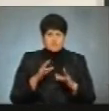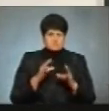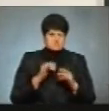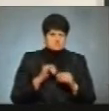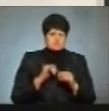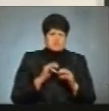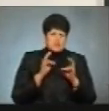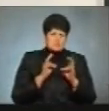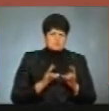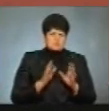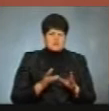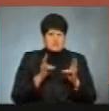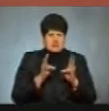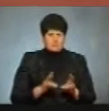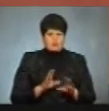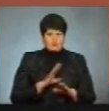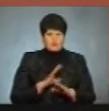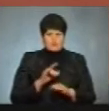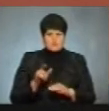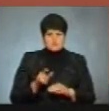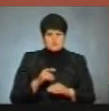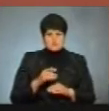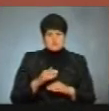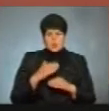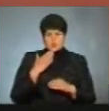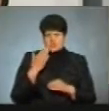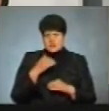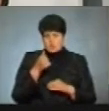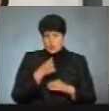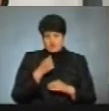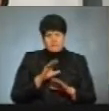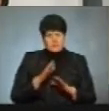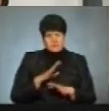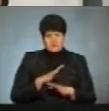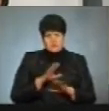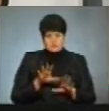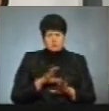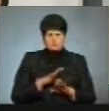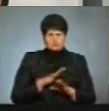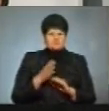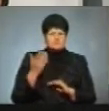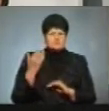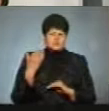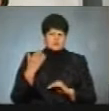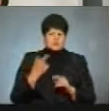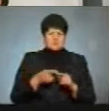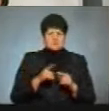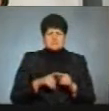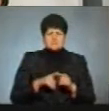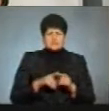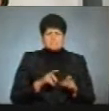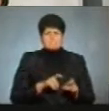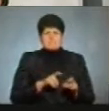випадки неприємні, небезпечні, травмування? За останні роки не було випадків. Було чуть давніше, але то такі,